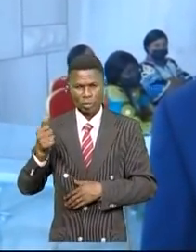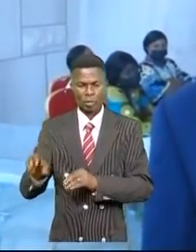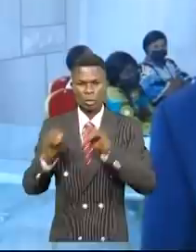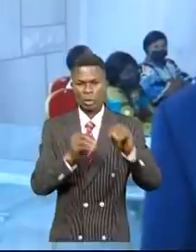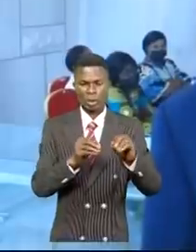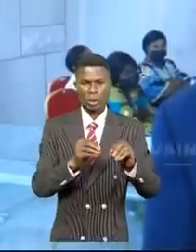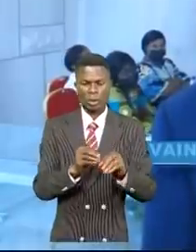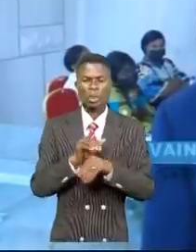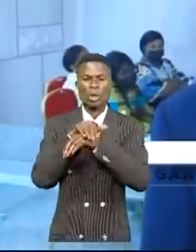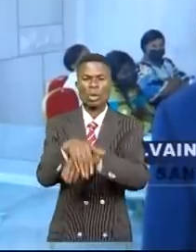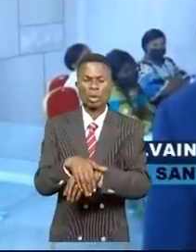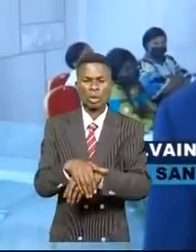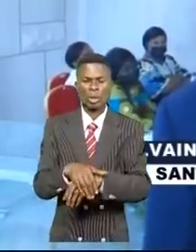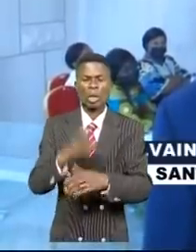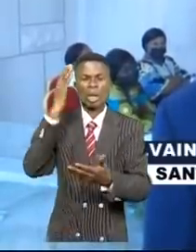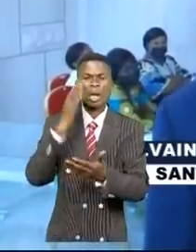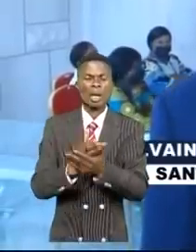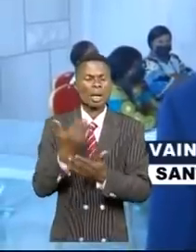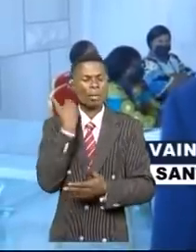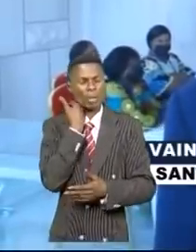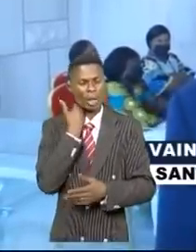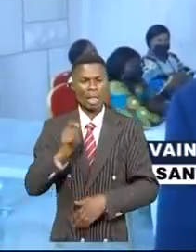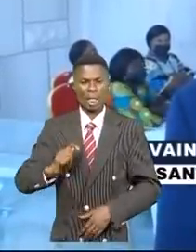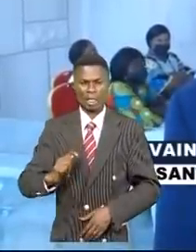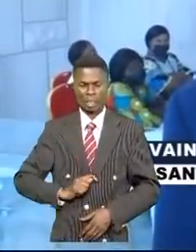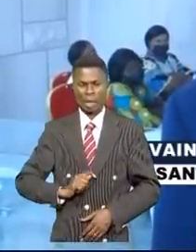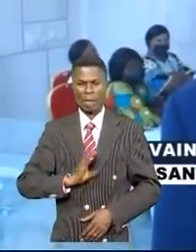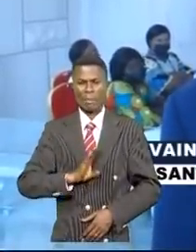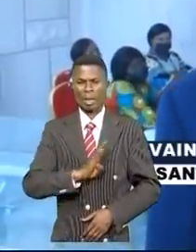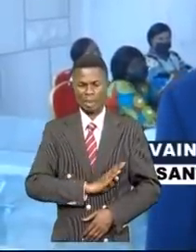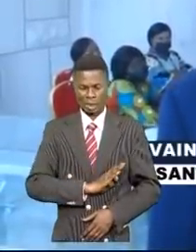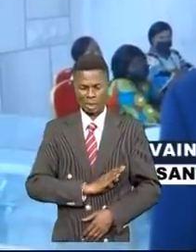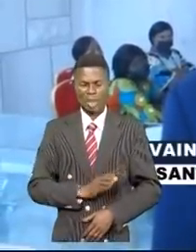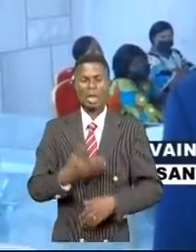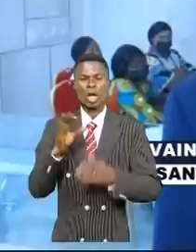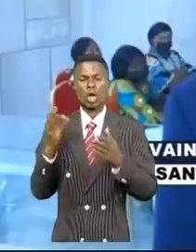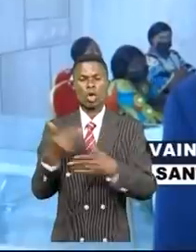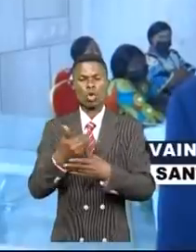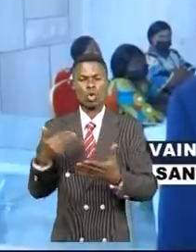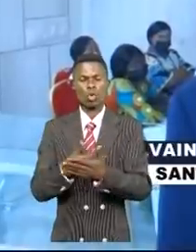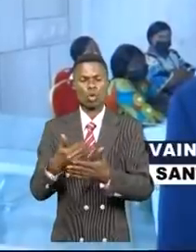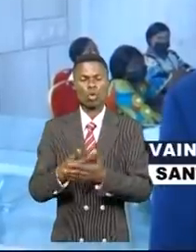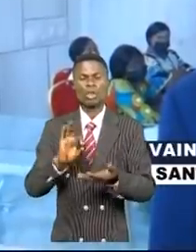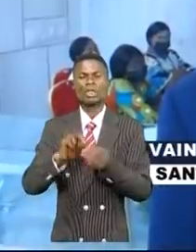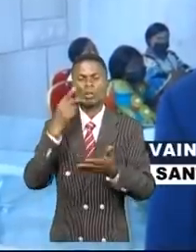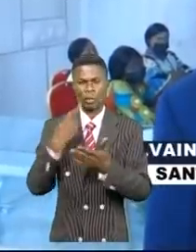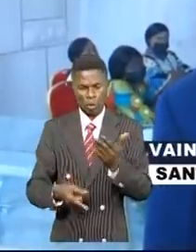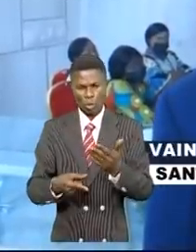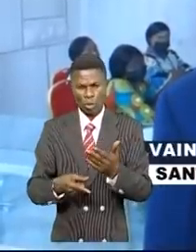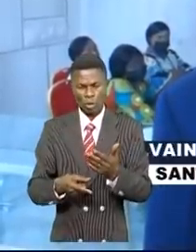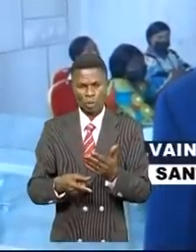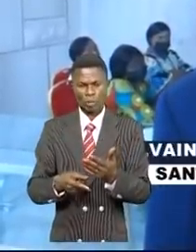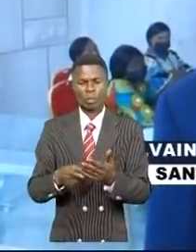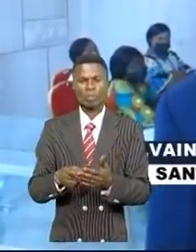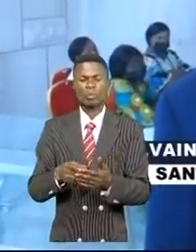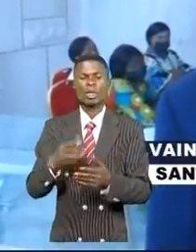des interventions de tuberculose, de lutte contre la tuberculose sur le terrain. Le maître mot ici, c'est l'innovation. Et qui dit innovation, il pose non seulement qu'on doit